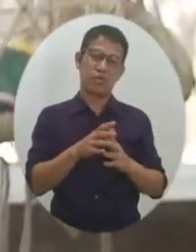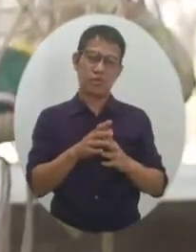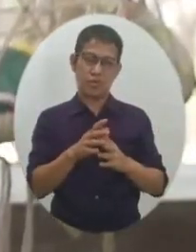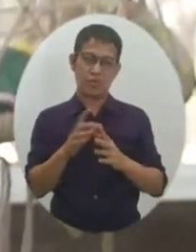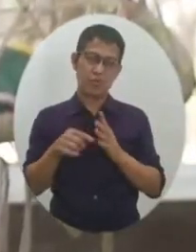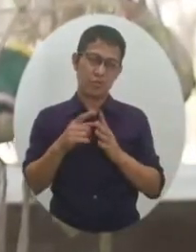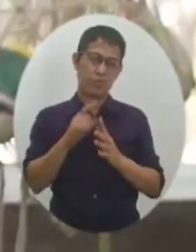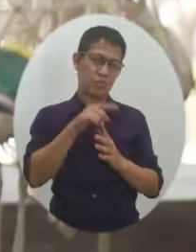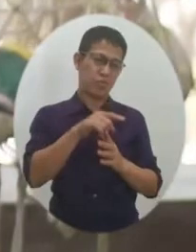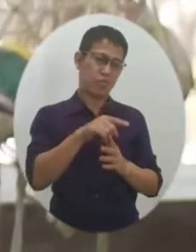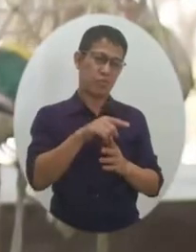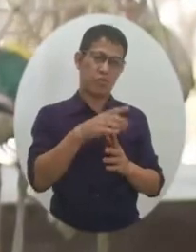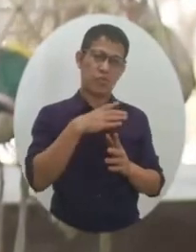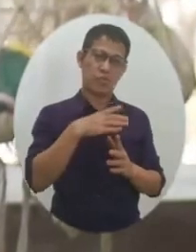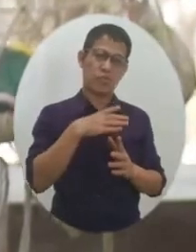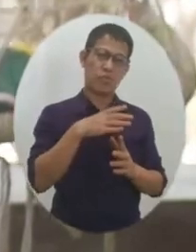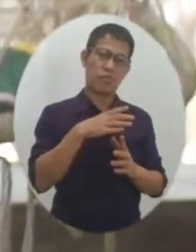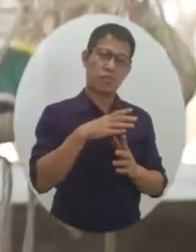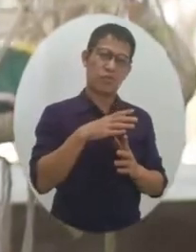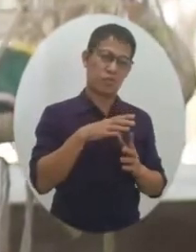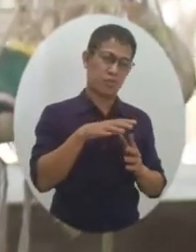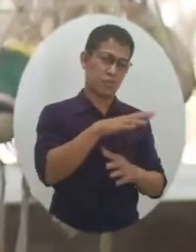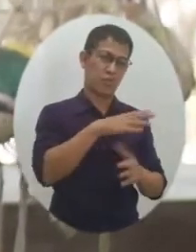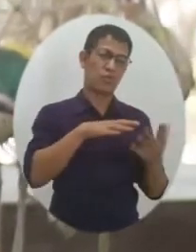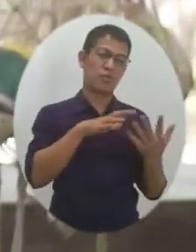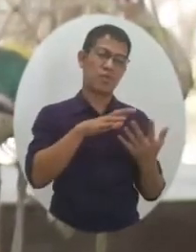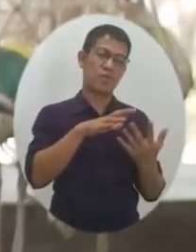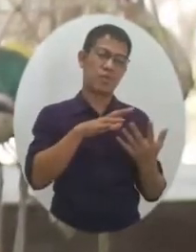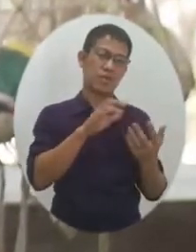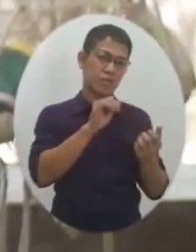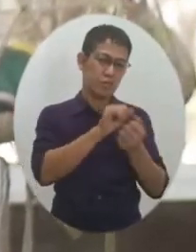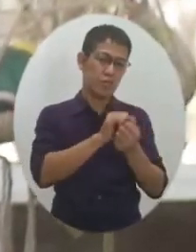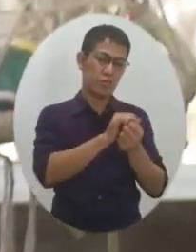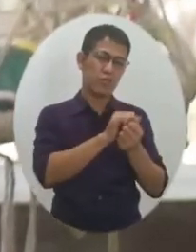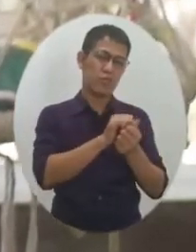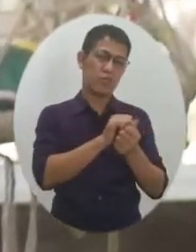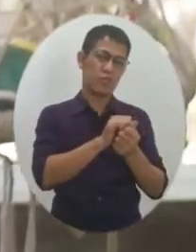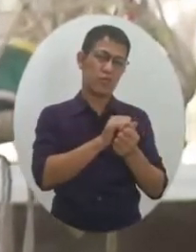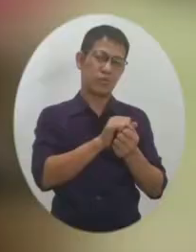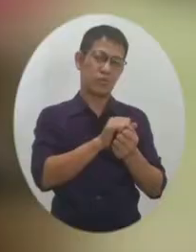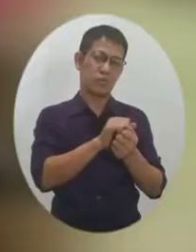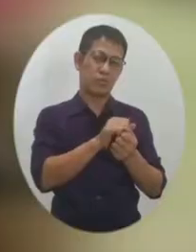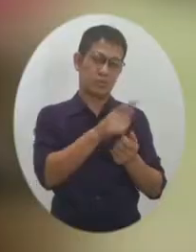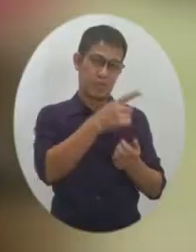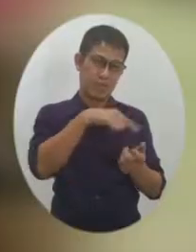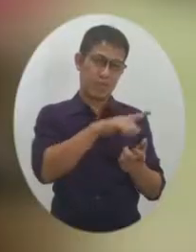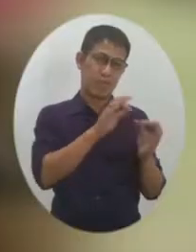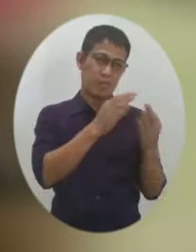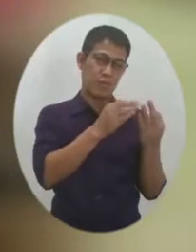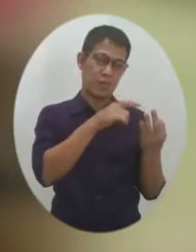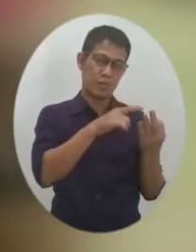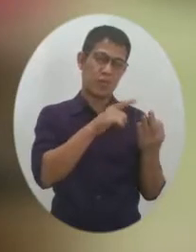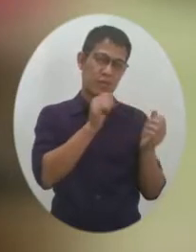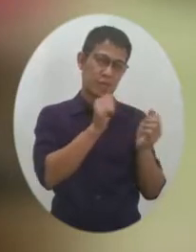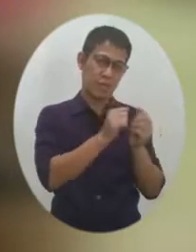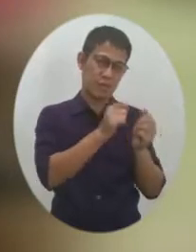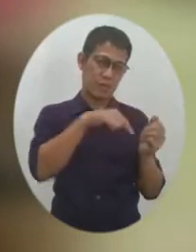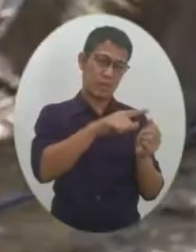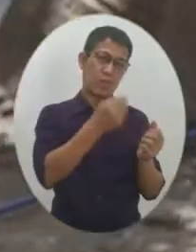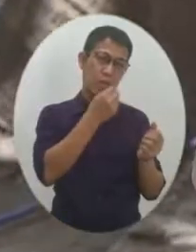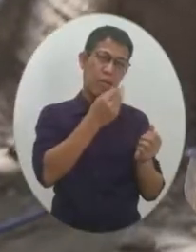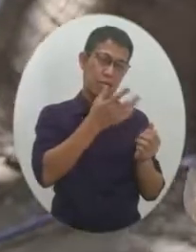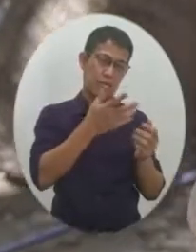dyan, taga rito kami eh. Siyempre po, yung dagat, sawa na, pero yung banding ng pamilya, minsan lang po yun po yung habol namin, yung lahat